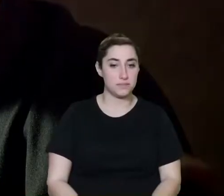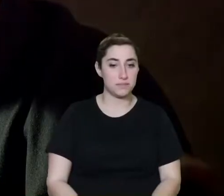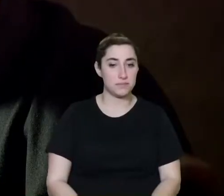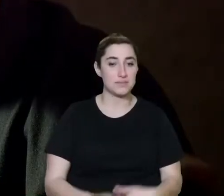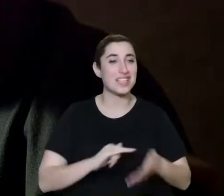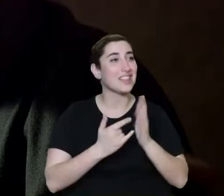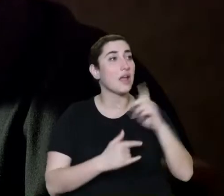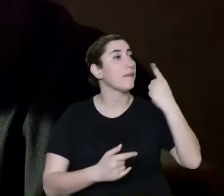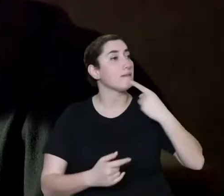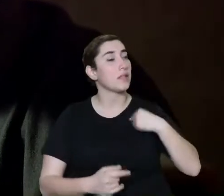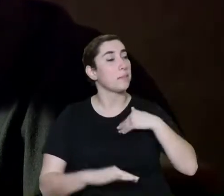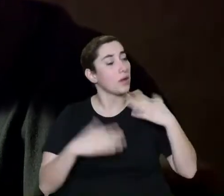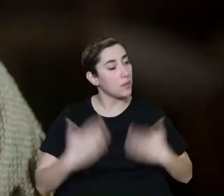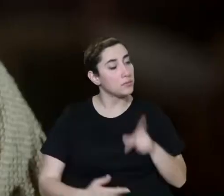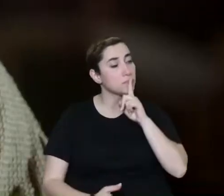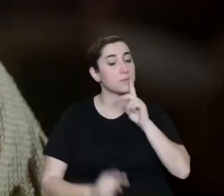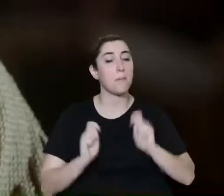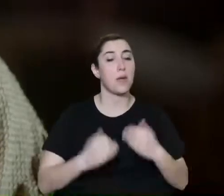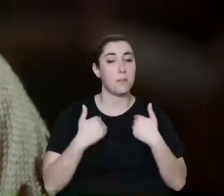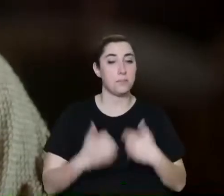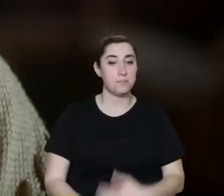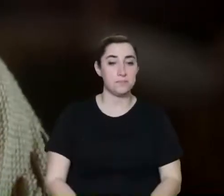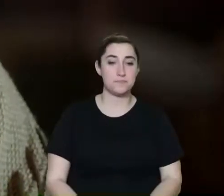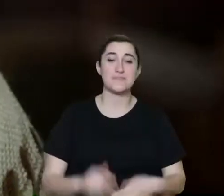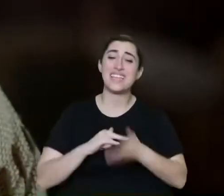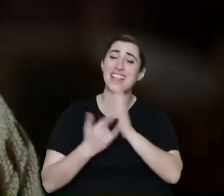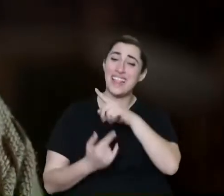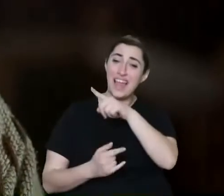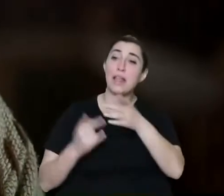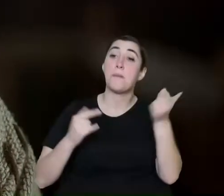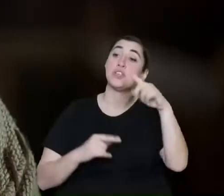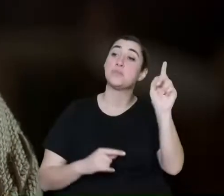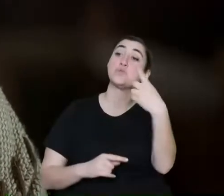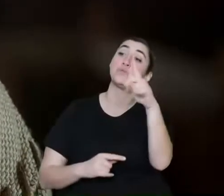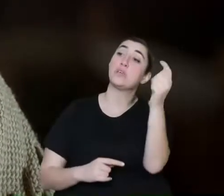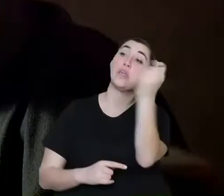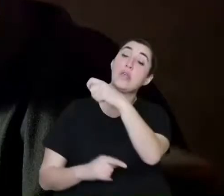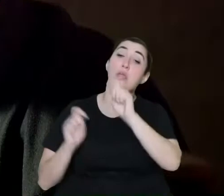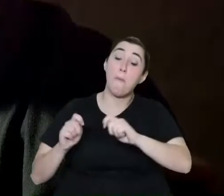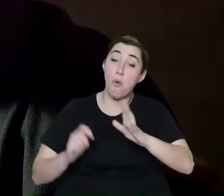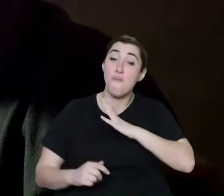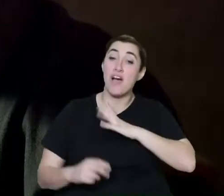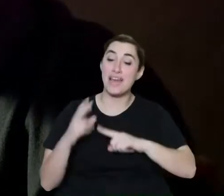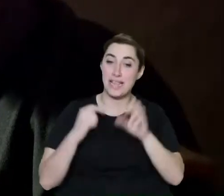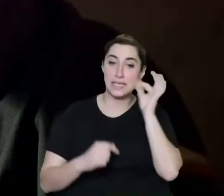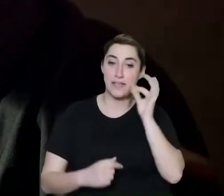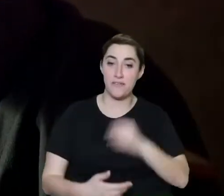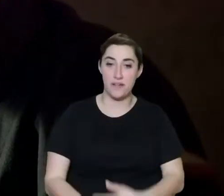İdareye boynumuz kıldan ince. İdareyi de idare eden vardır İlyas Efendi.